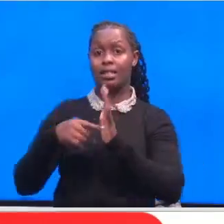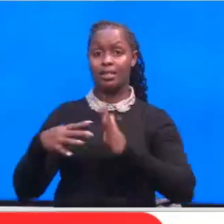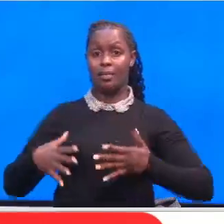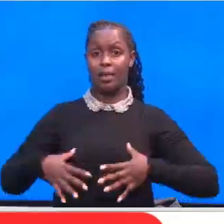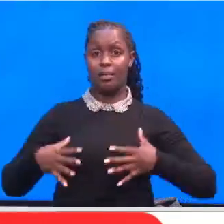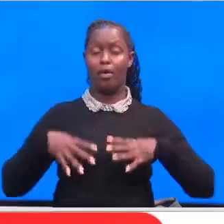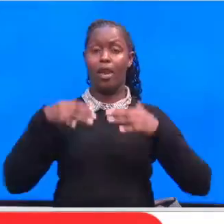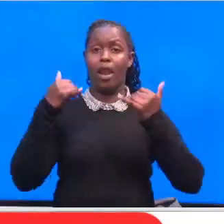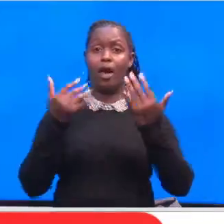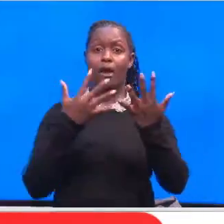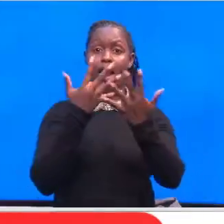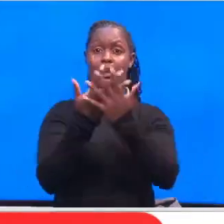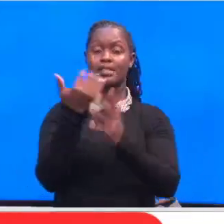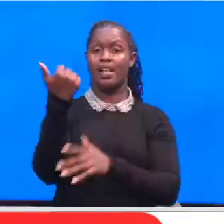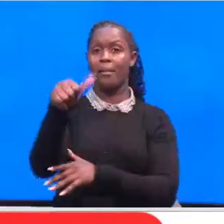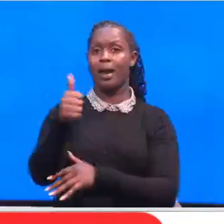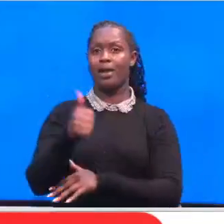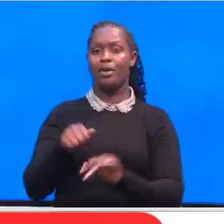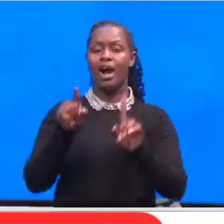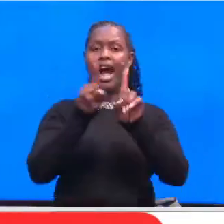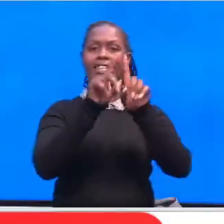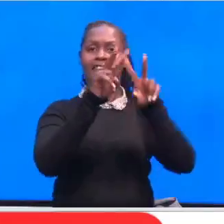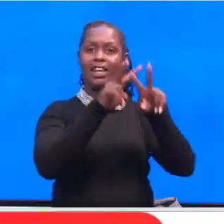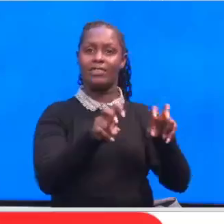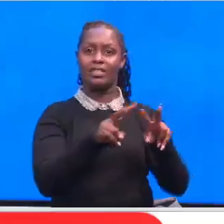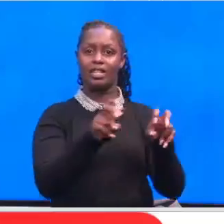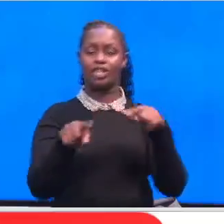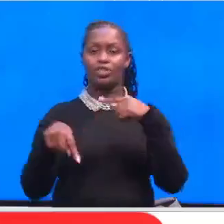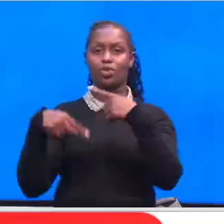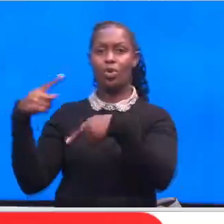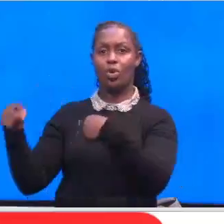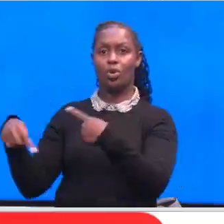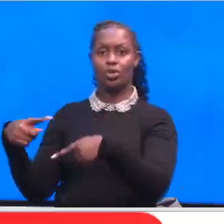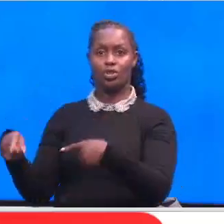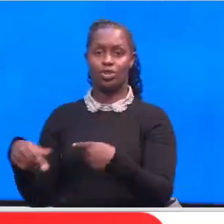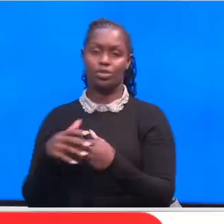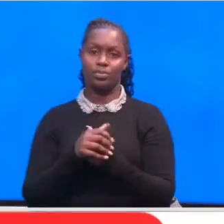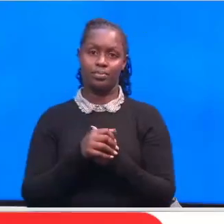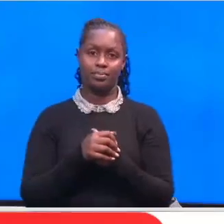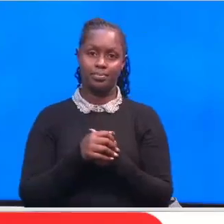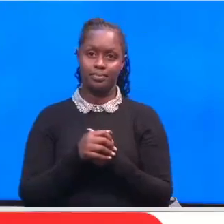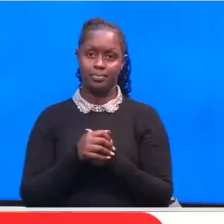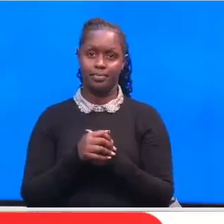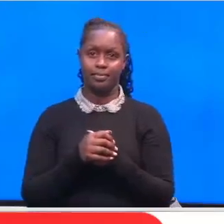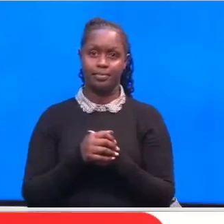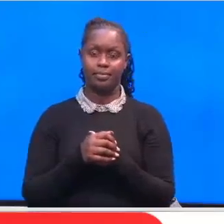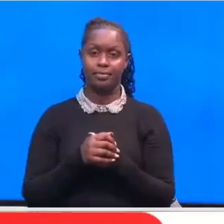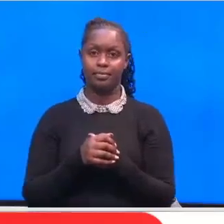hawajakamatwa, huku uchunguzi zaidi ukiendelea. Zainab Mohamed, T47.